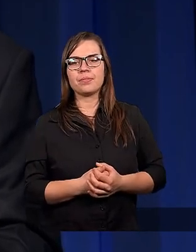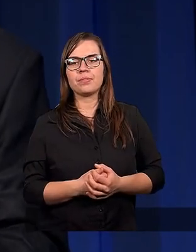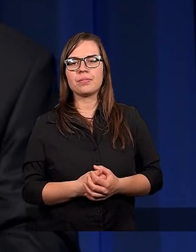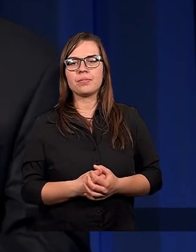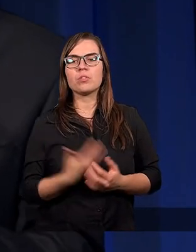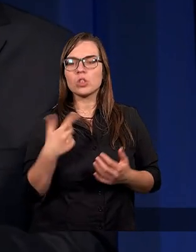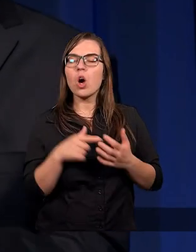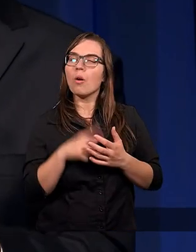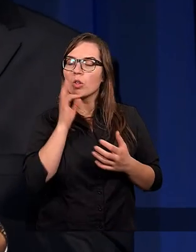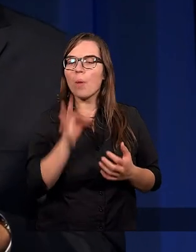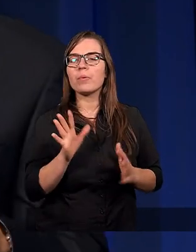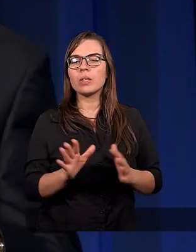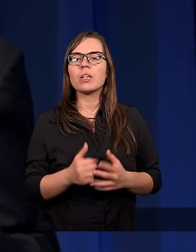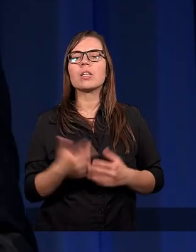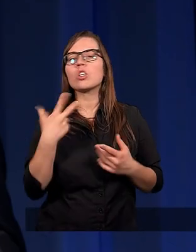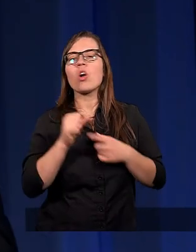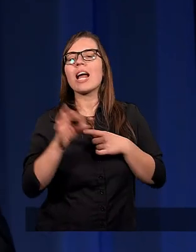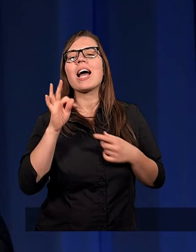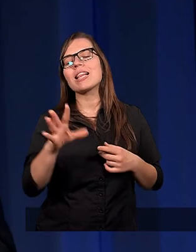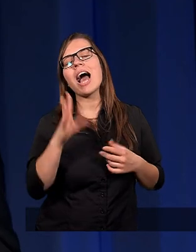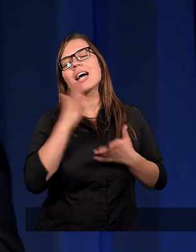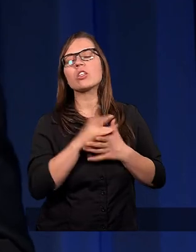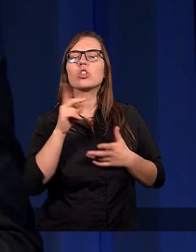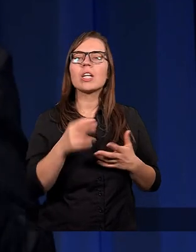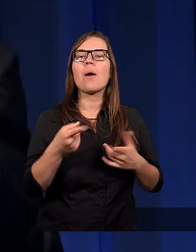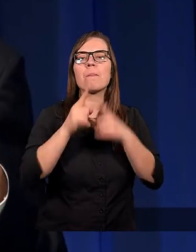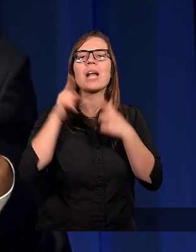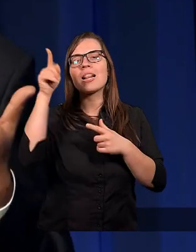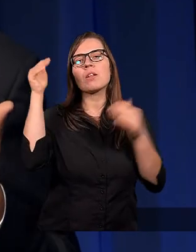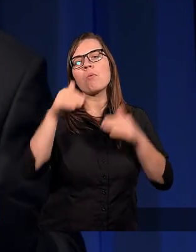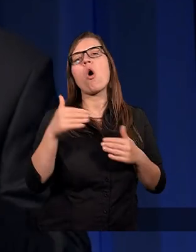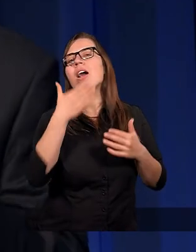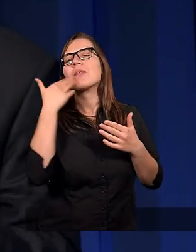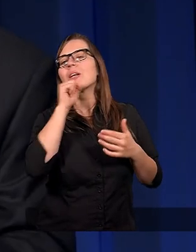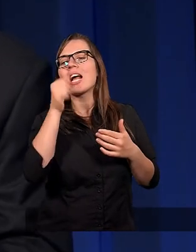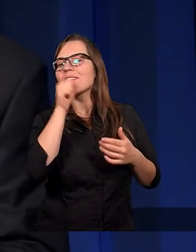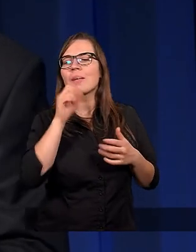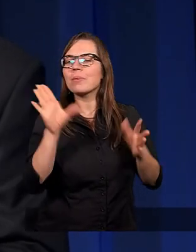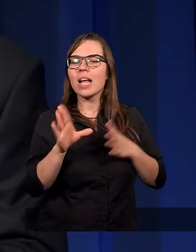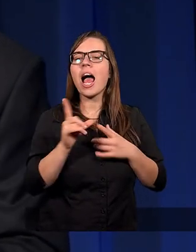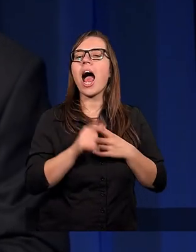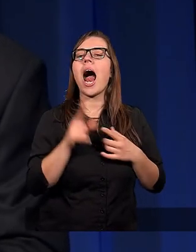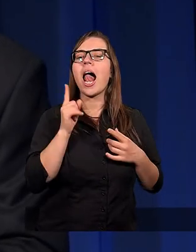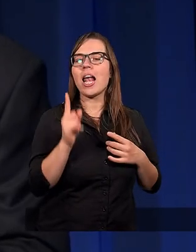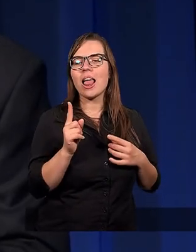No właśnie. To nie jest tak tylko, że przed Nim mogę nie mieć żadnych tajemnic,